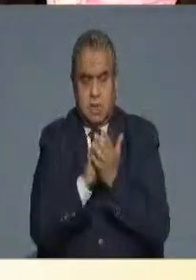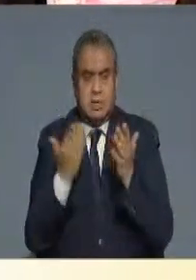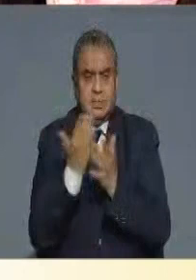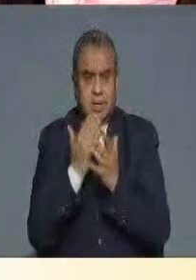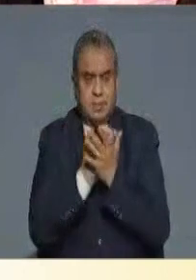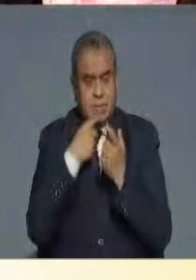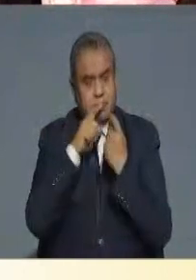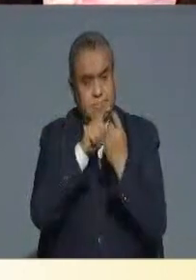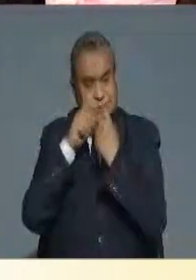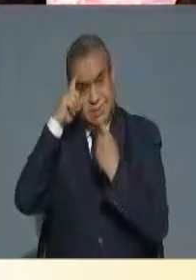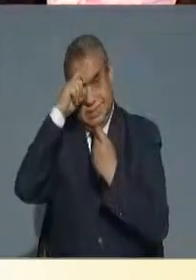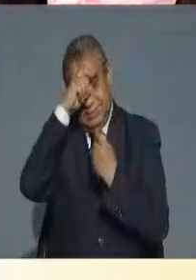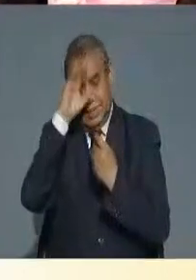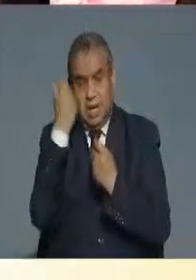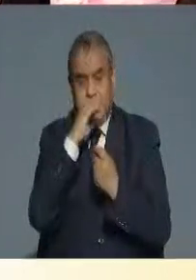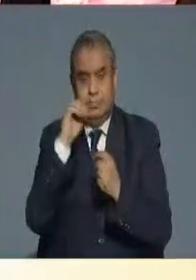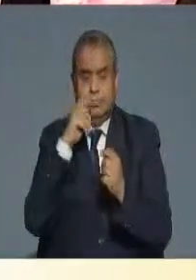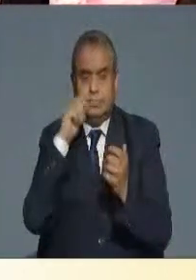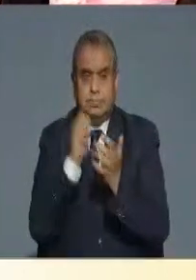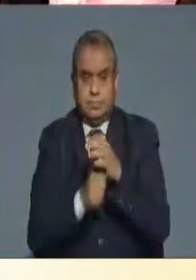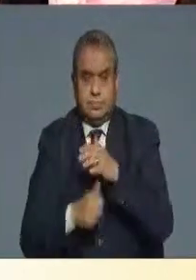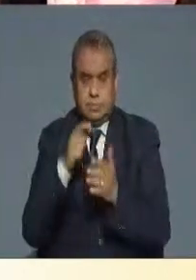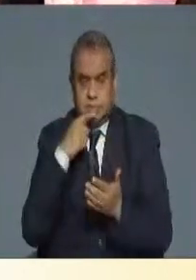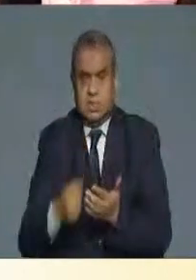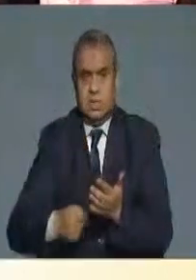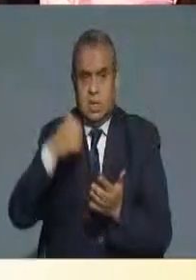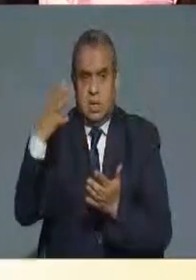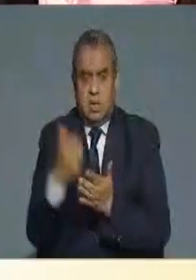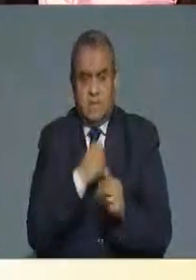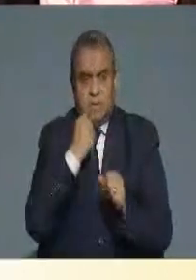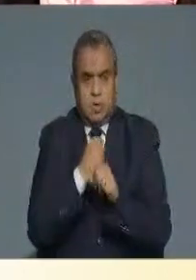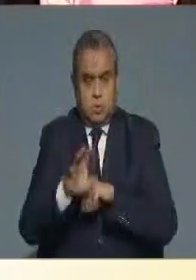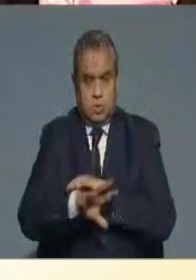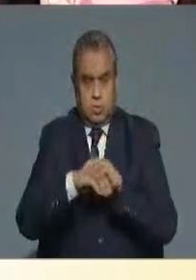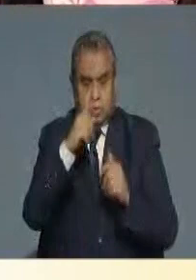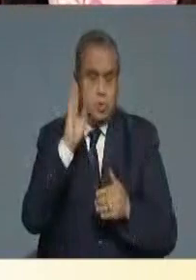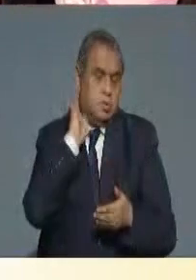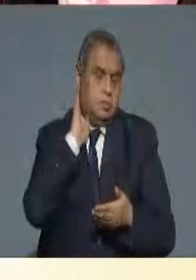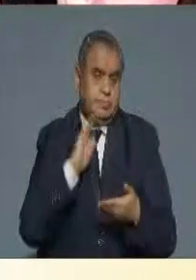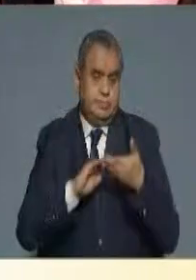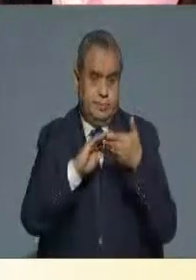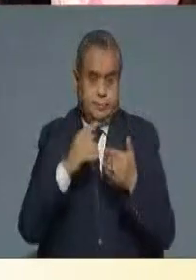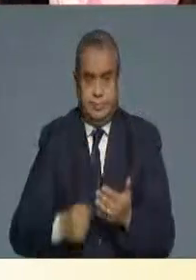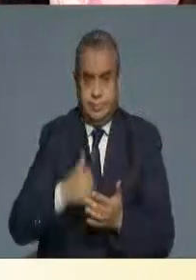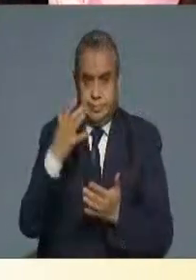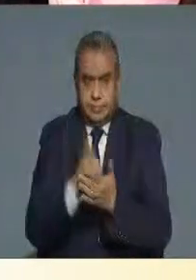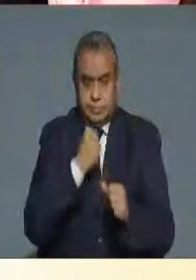وقدرته على تحدي الصعاب أياً كانت، وأجاد الفرص من بين التحديات